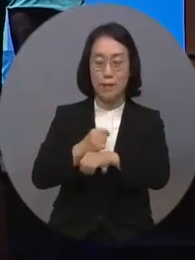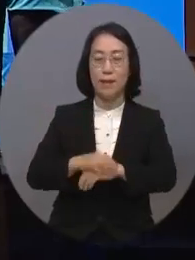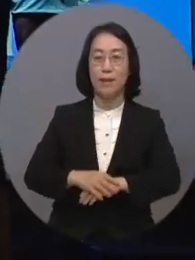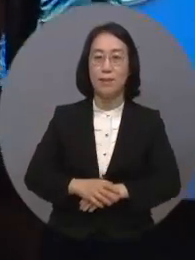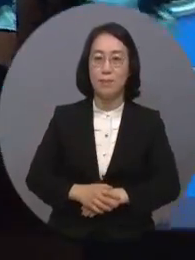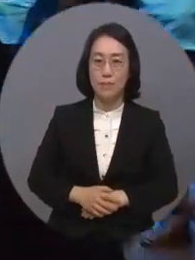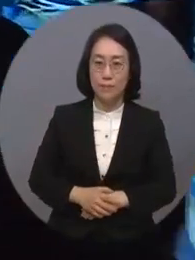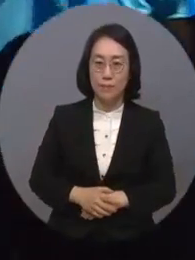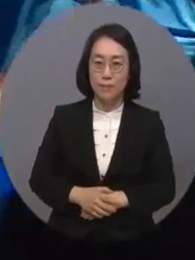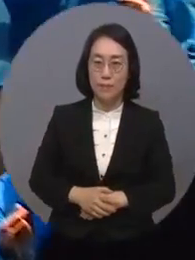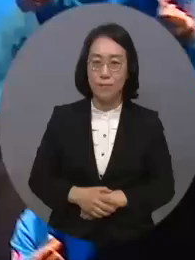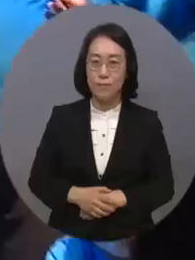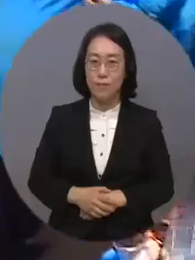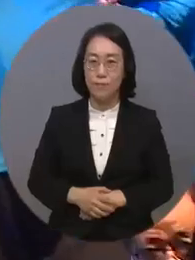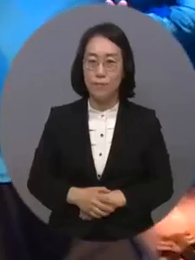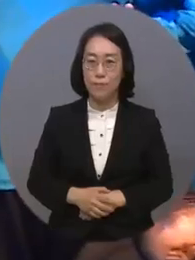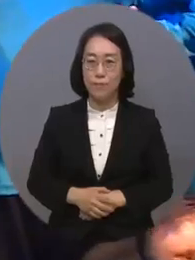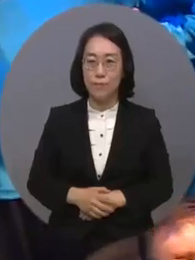뉴스 박순용입니다.